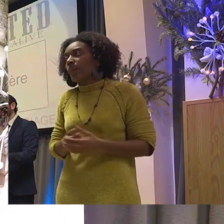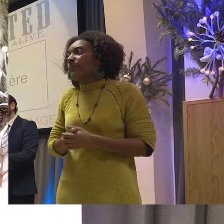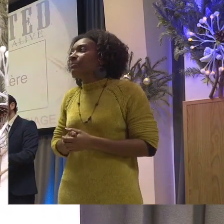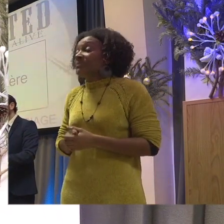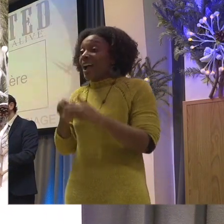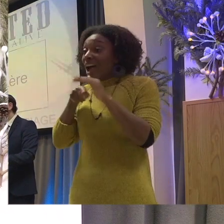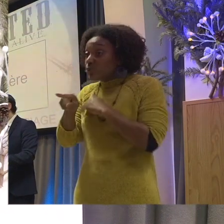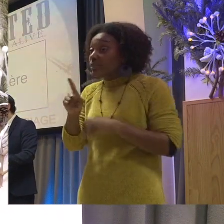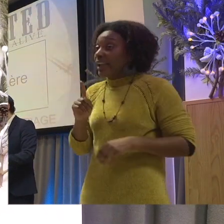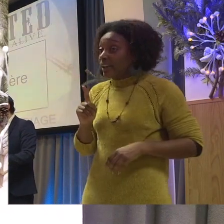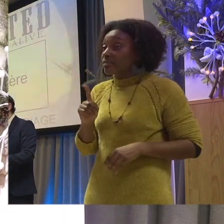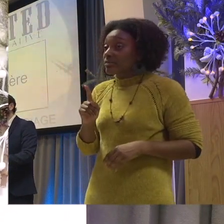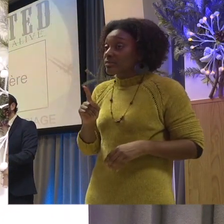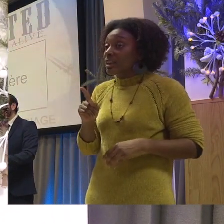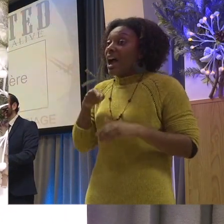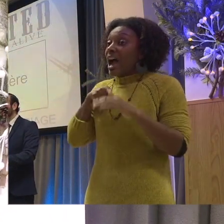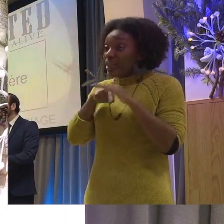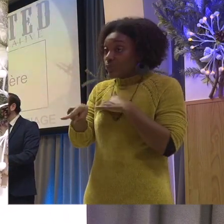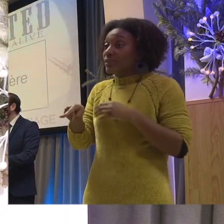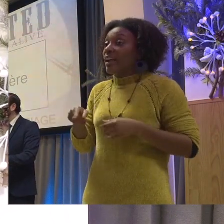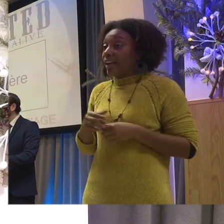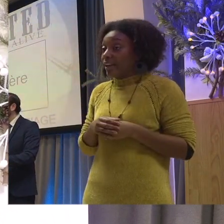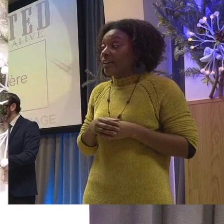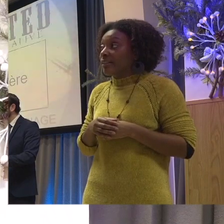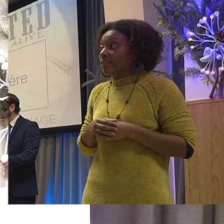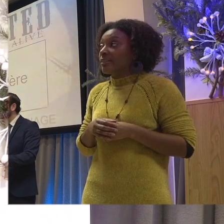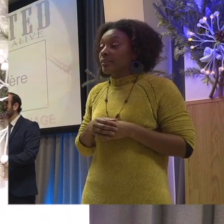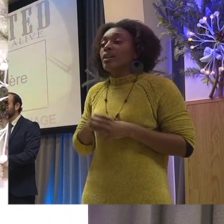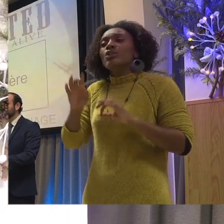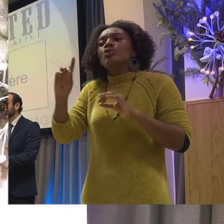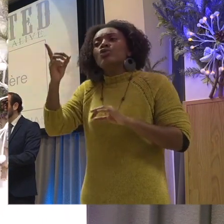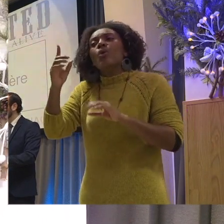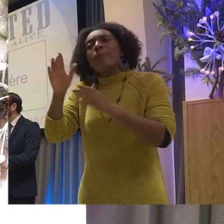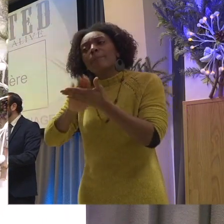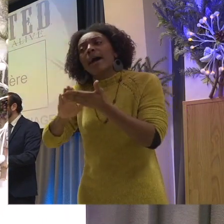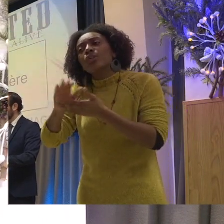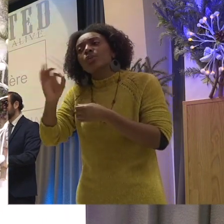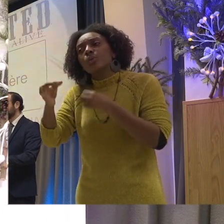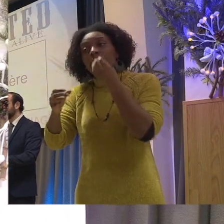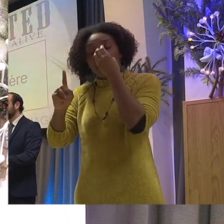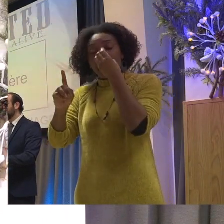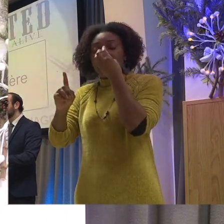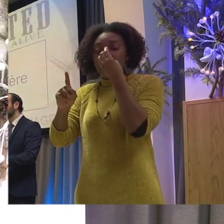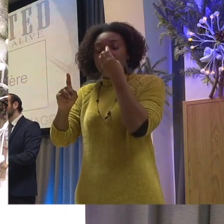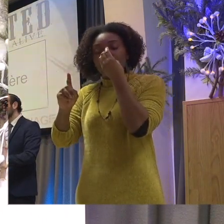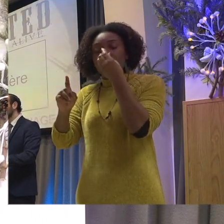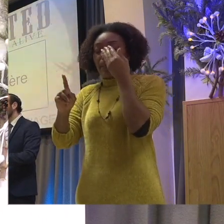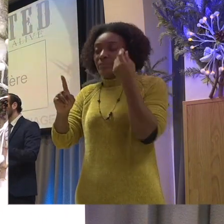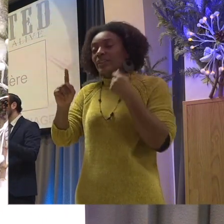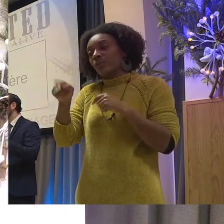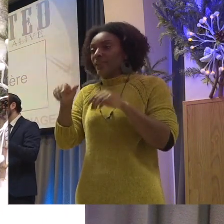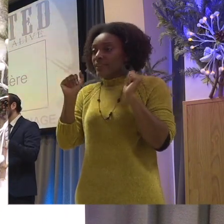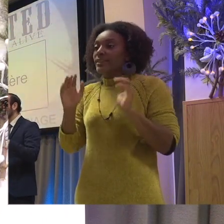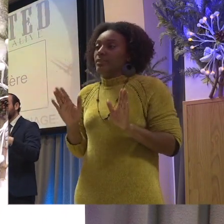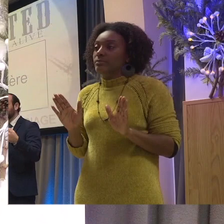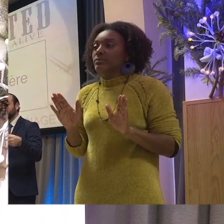L'adultère est également un tueur de mariage. Dieu peut relever, ok, mais Dieu peut surtout vous garder. Je suis partisan de la prière